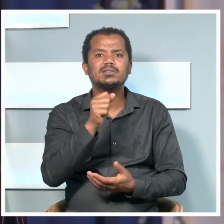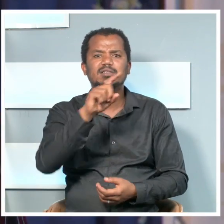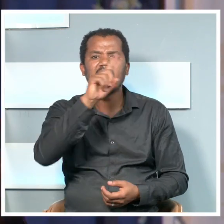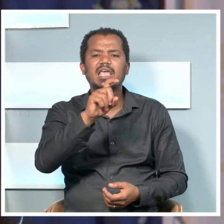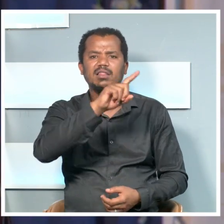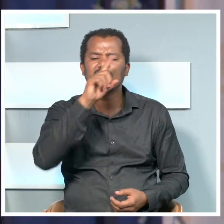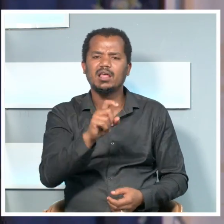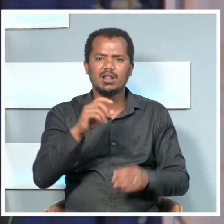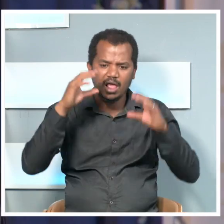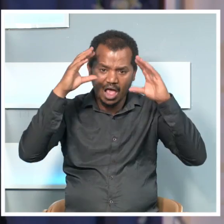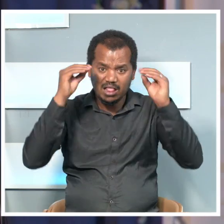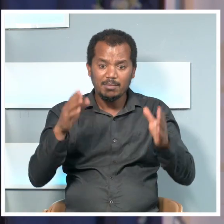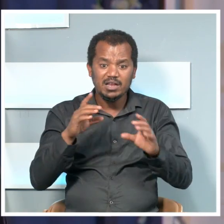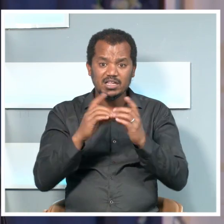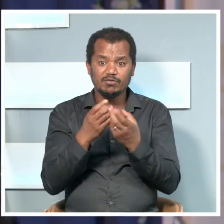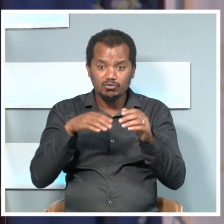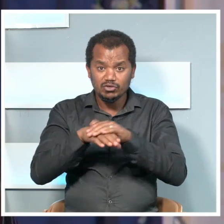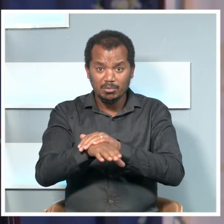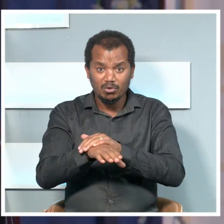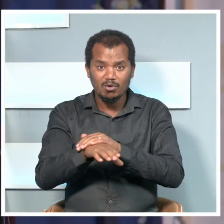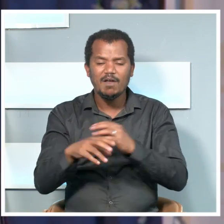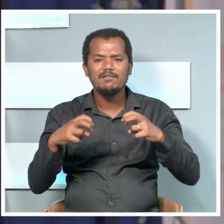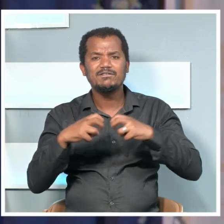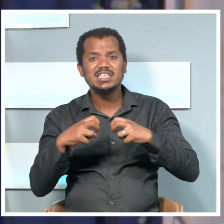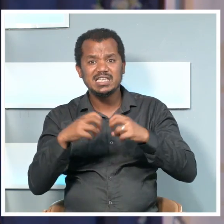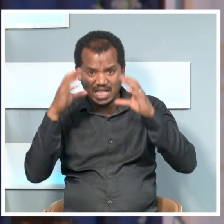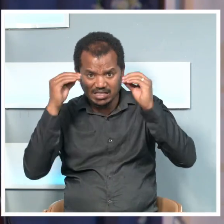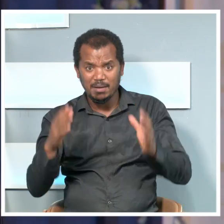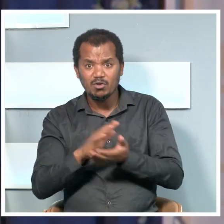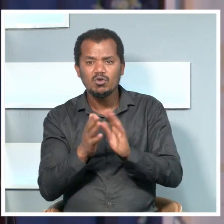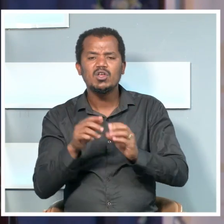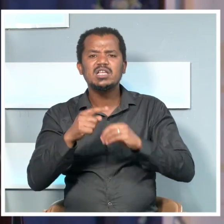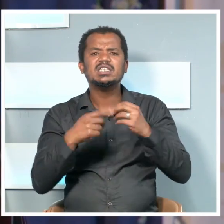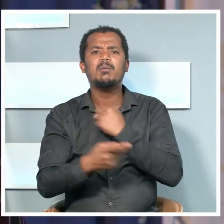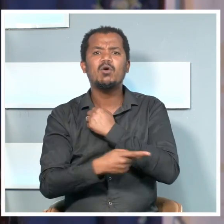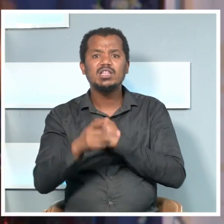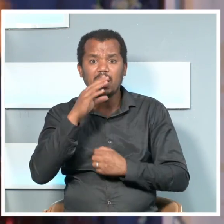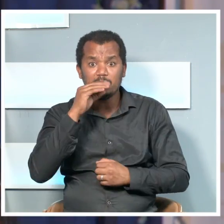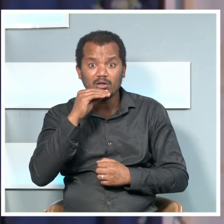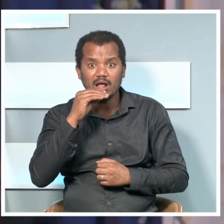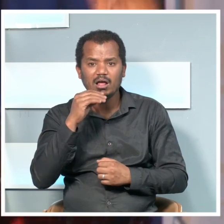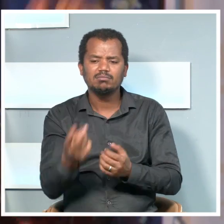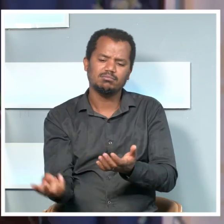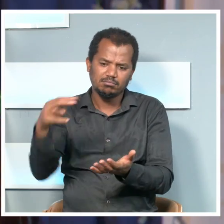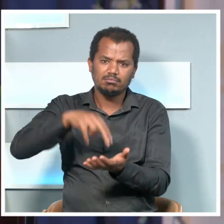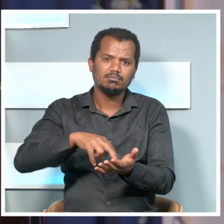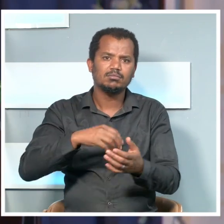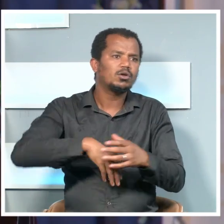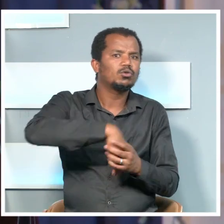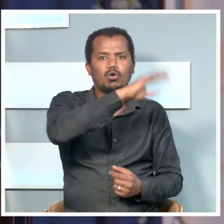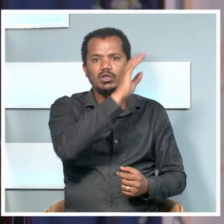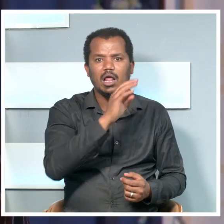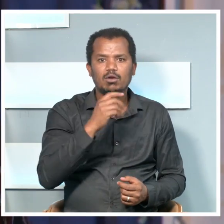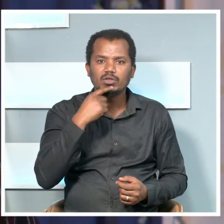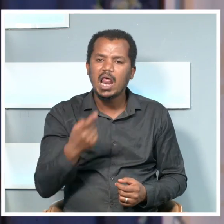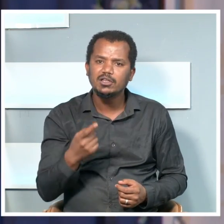ألبج أستماري كفلوش تقبتو لمسالي فيزيك سممر هونو سلا بوليتيكا ميواركو هونو بدك تلنا واتجي لالو